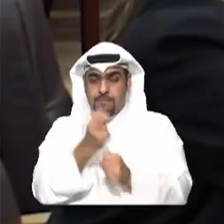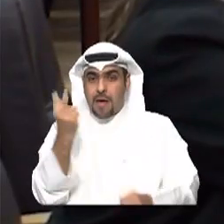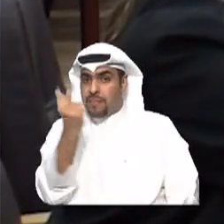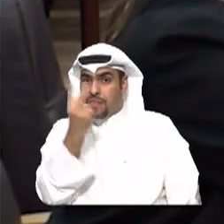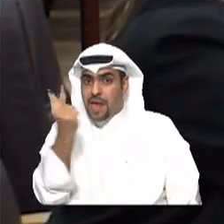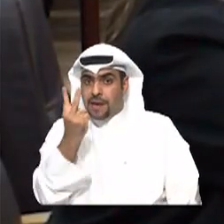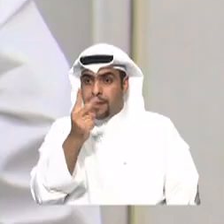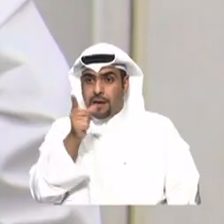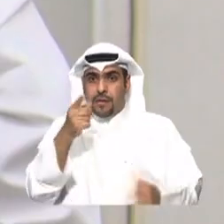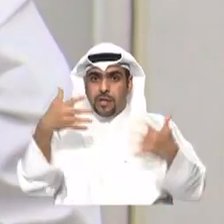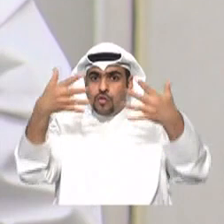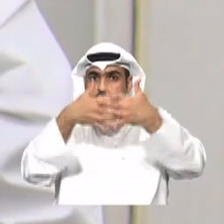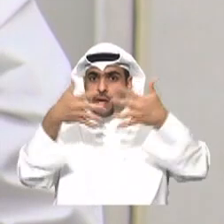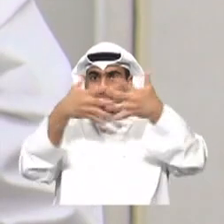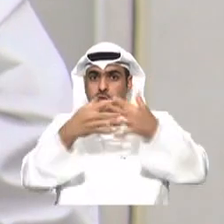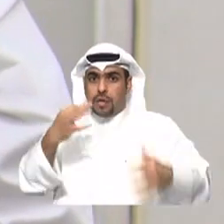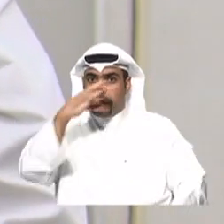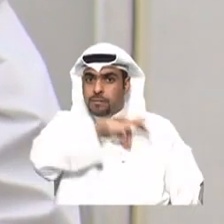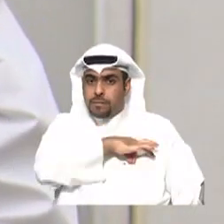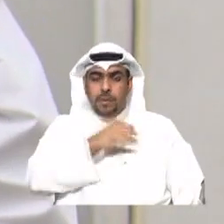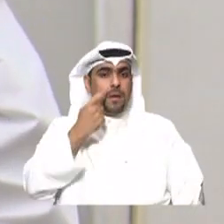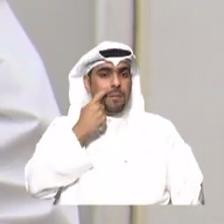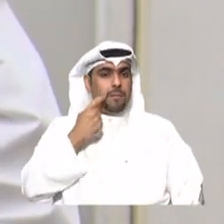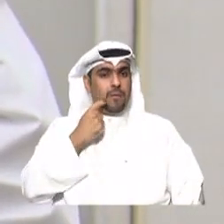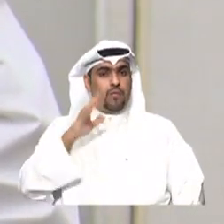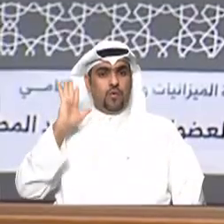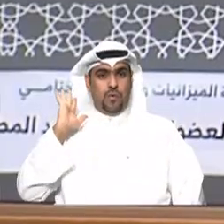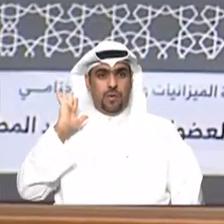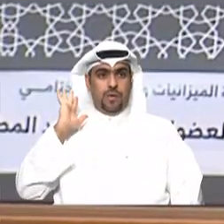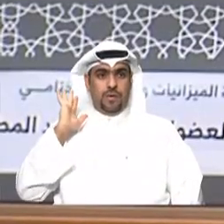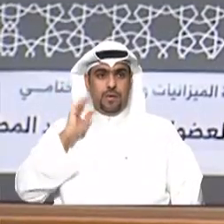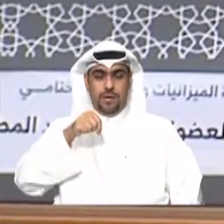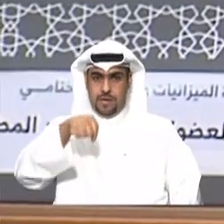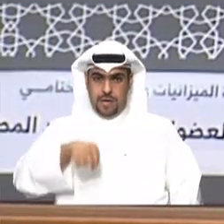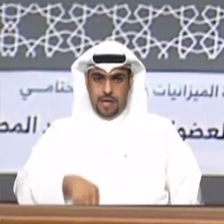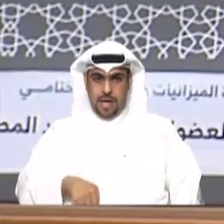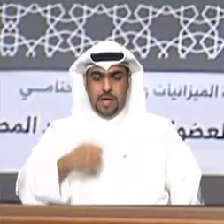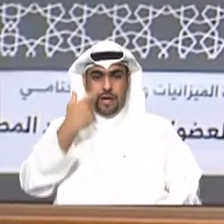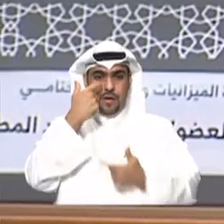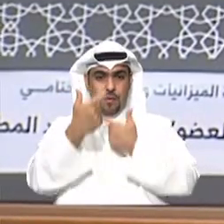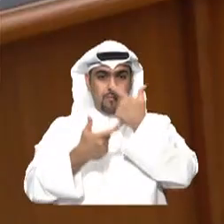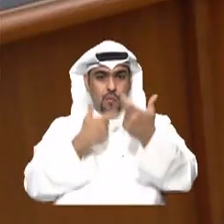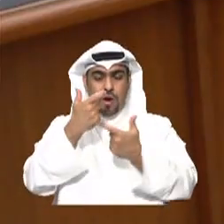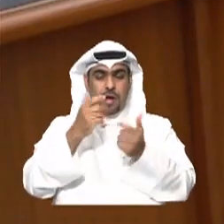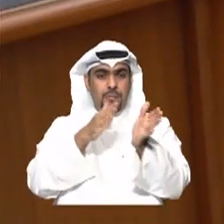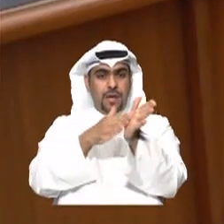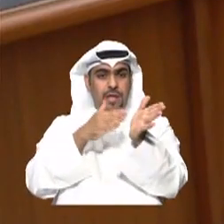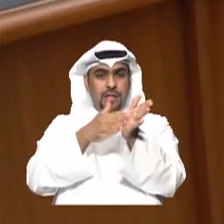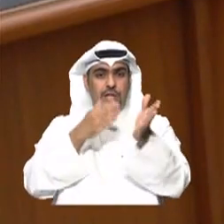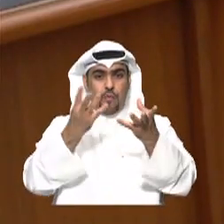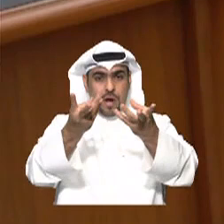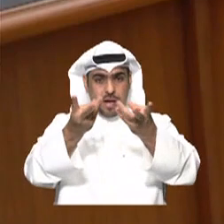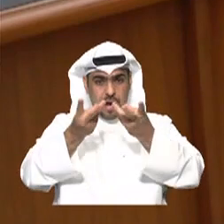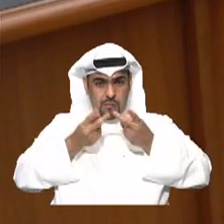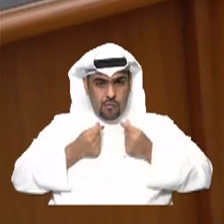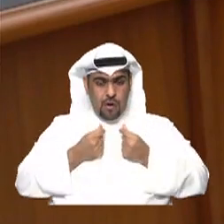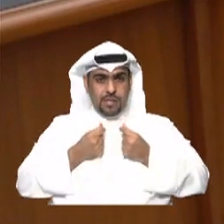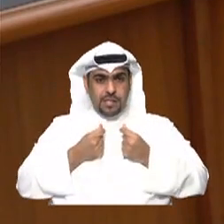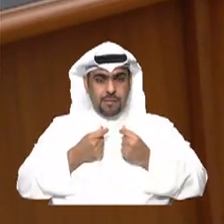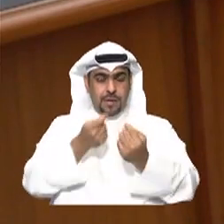الميزانيات والحساب والختامي اهم الملاحظات التي اسفرت عنها الرقابه المسبقه لديوان المحاسبه والوالده في